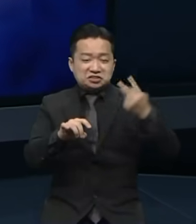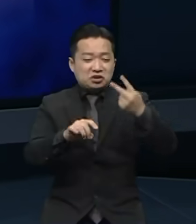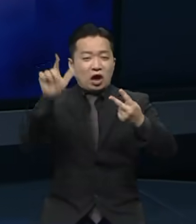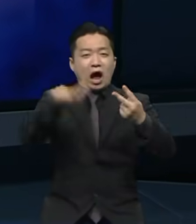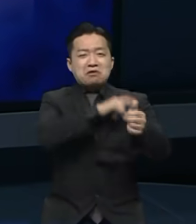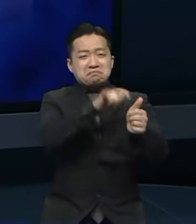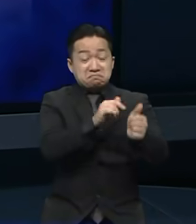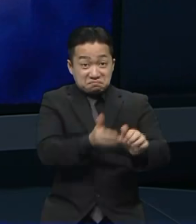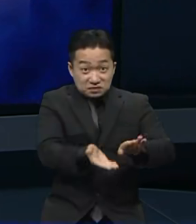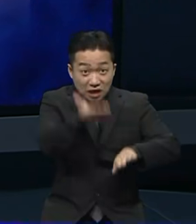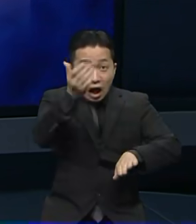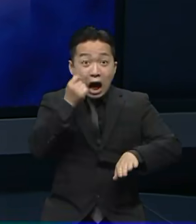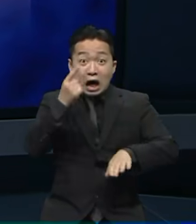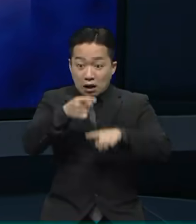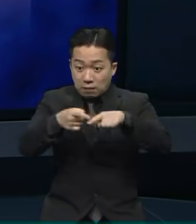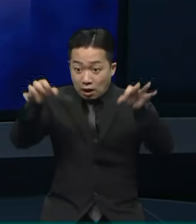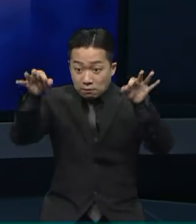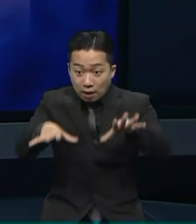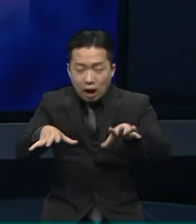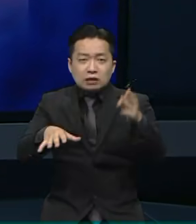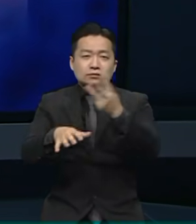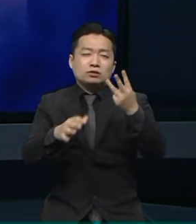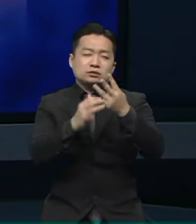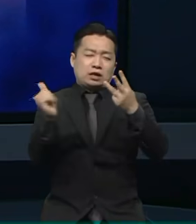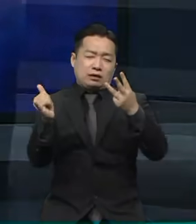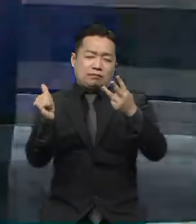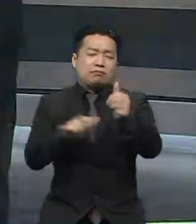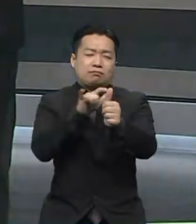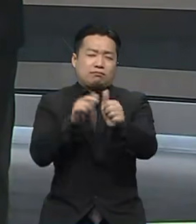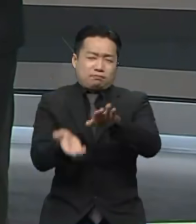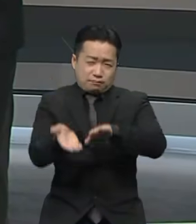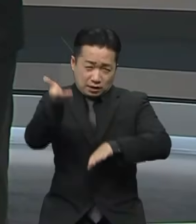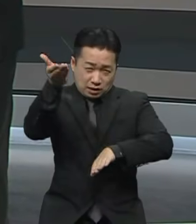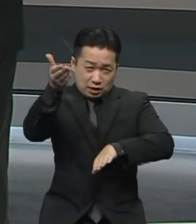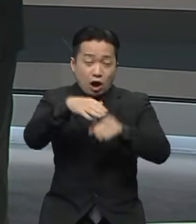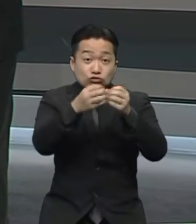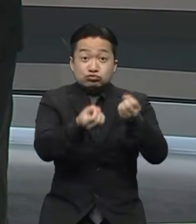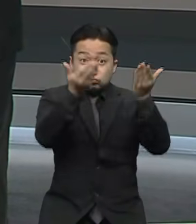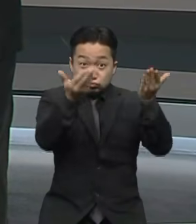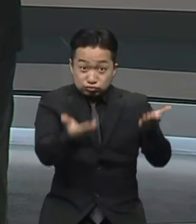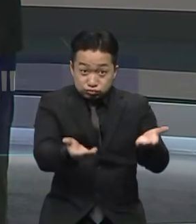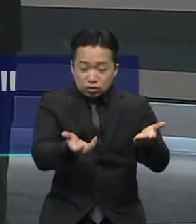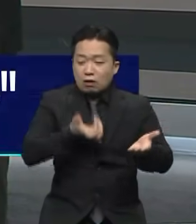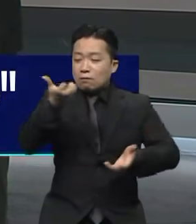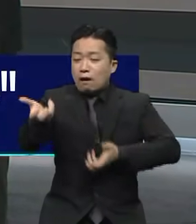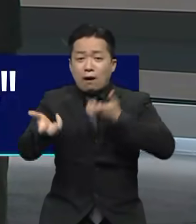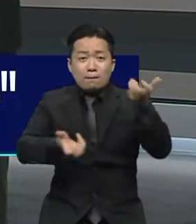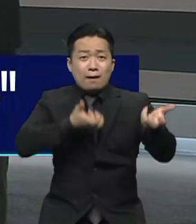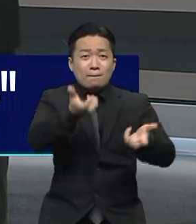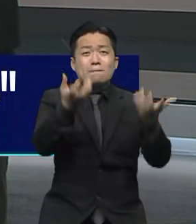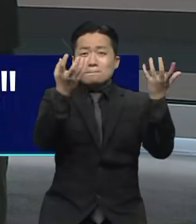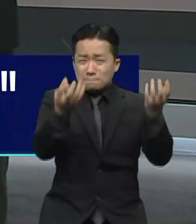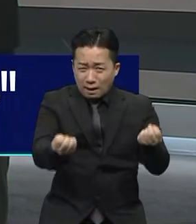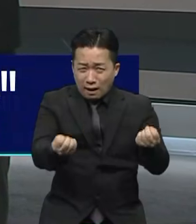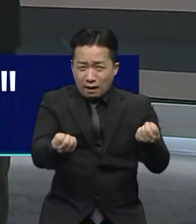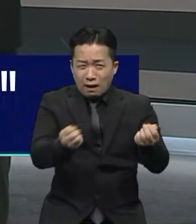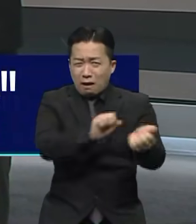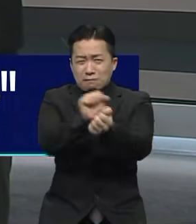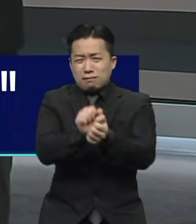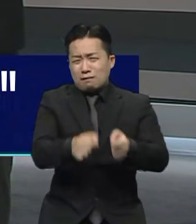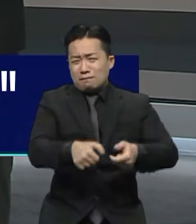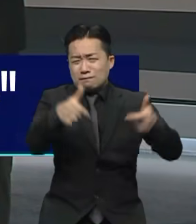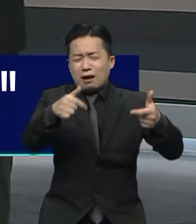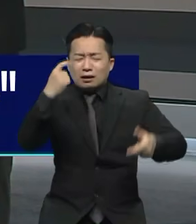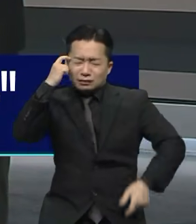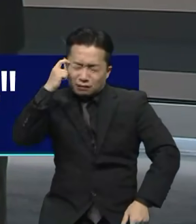달 반 만에 3,000명대까지 치솟은 겁니다. 추석 연휴 이동량이 늘면서 폭증 우려가 예상보다